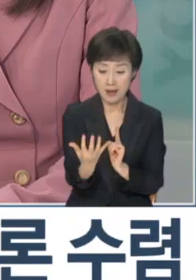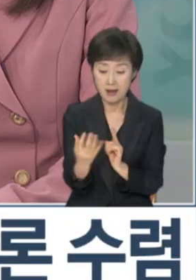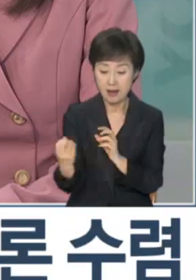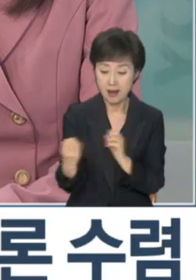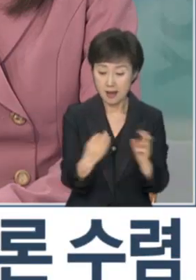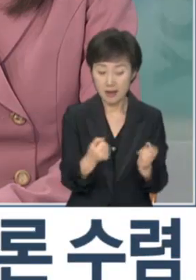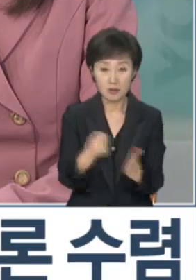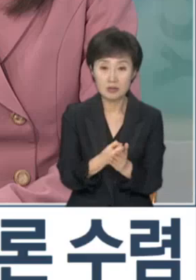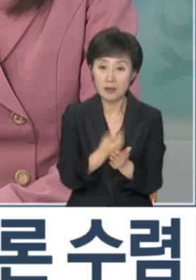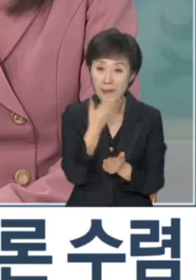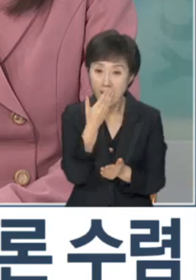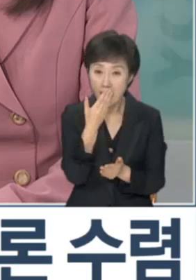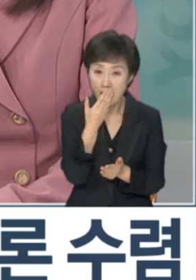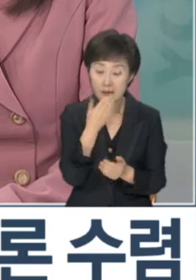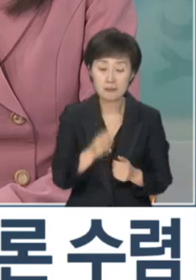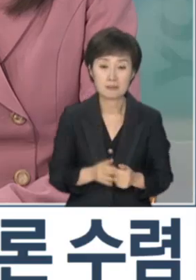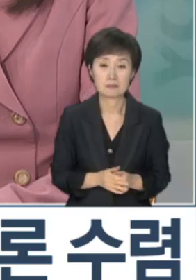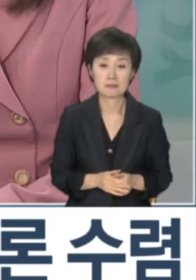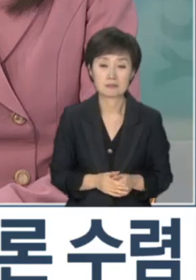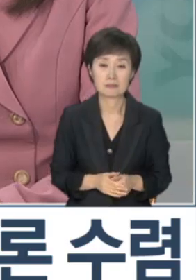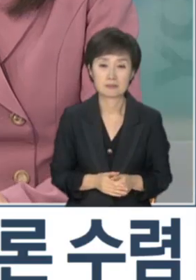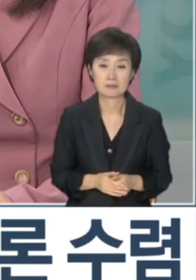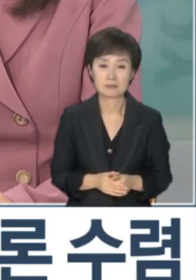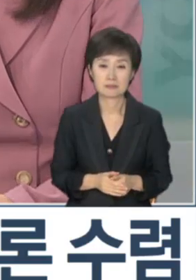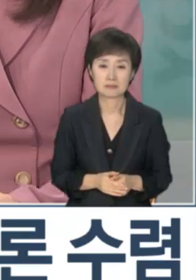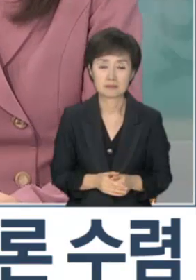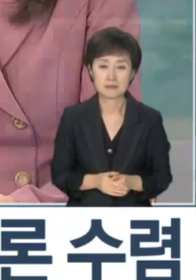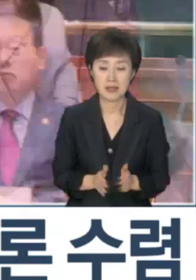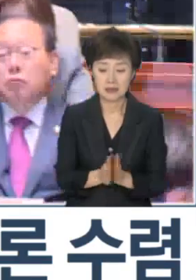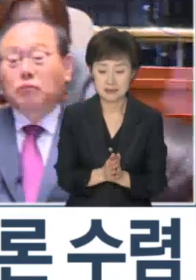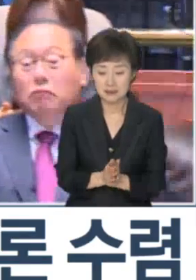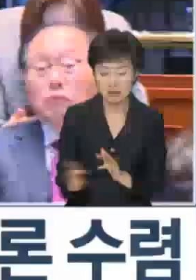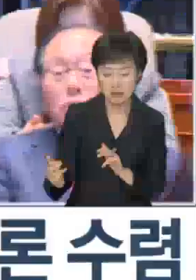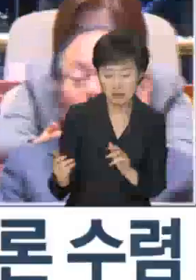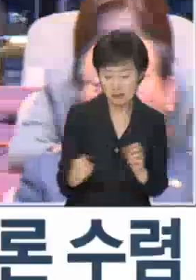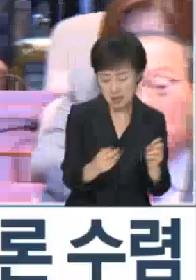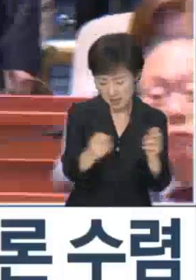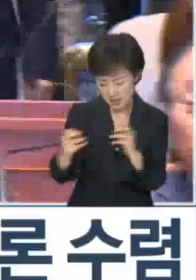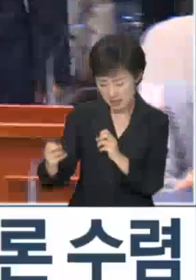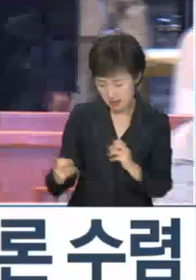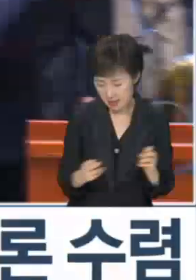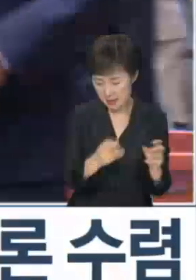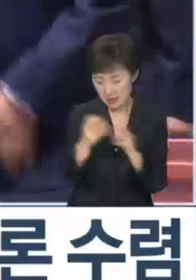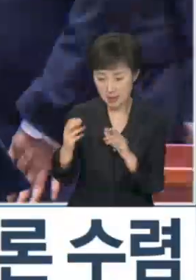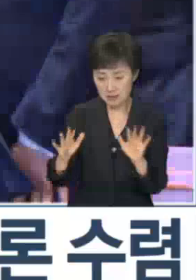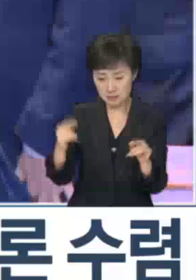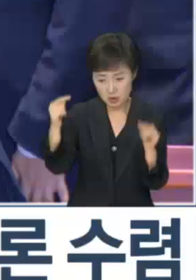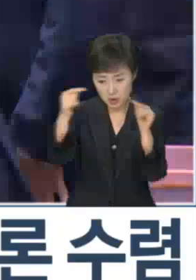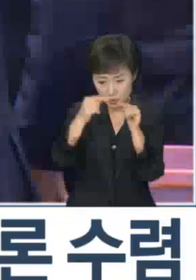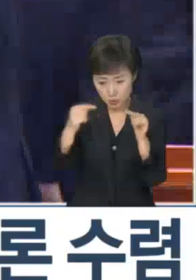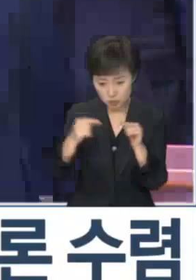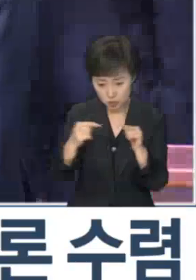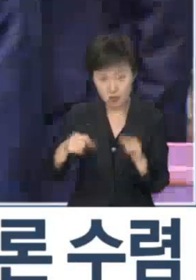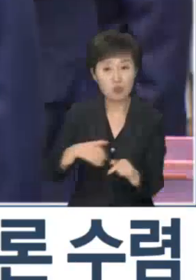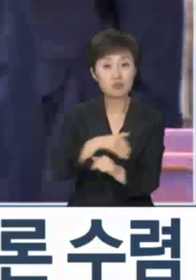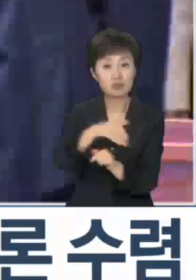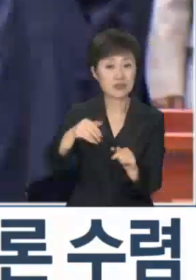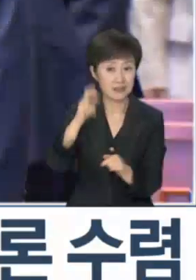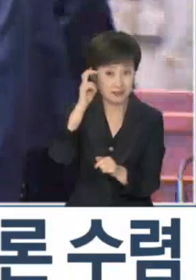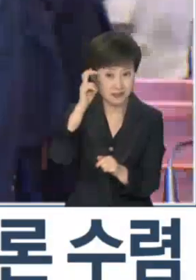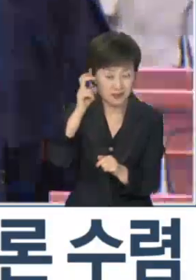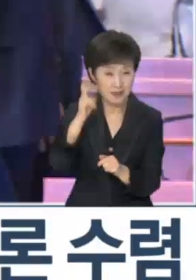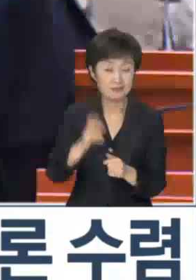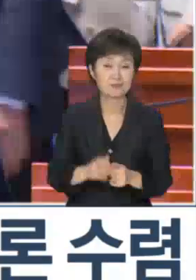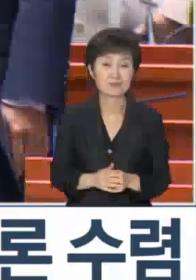좁혀질까요? 뭐 처음에는 여러 가지 난상 토론하다가 점차 지금 좁혀가는 분위기이고